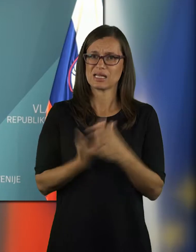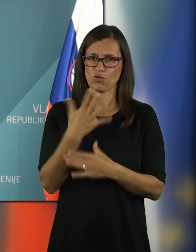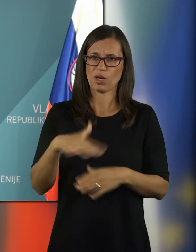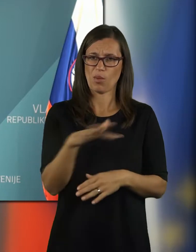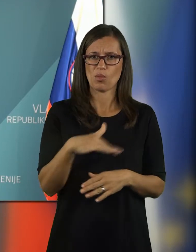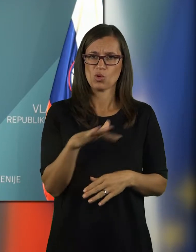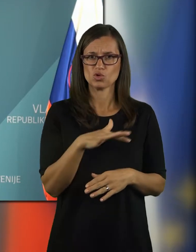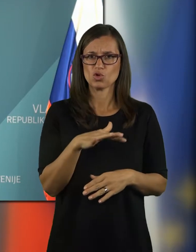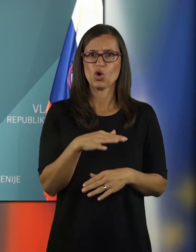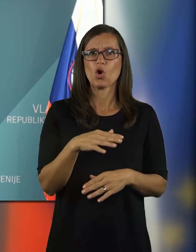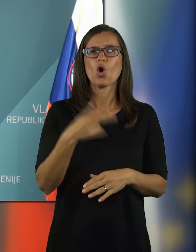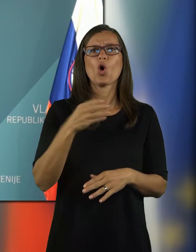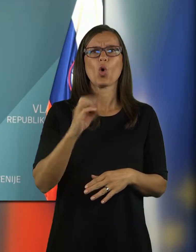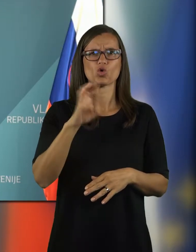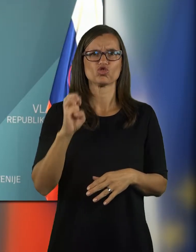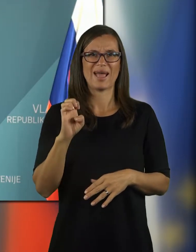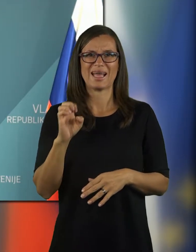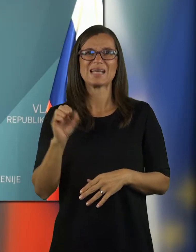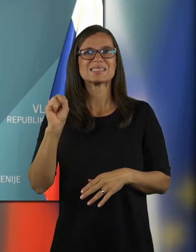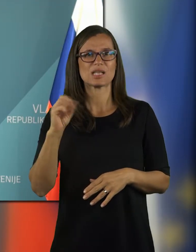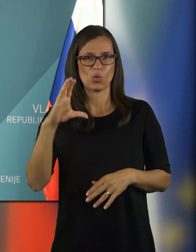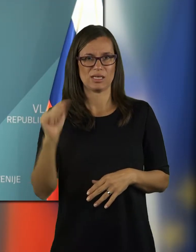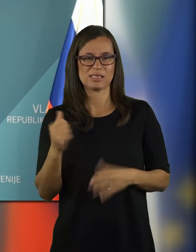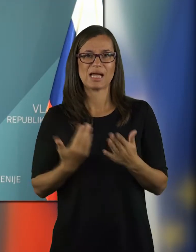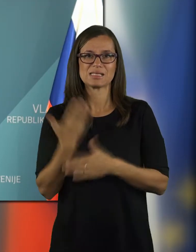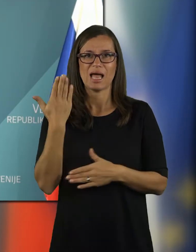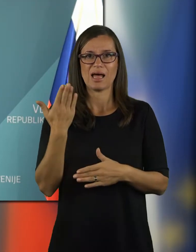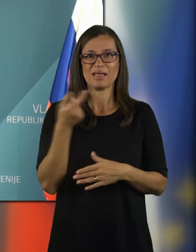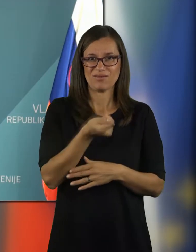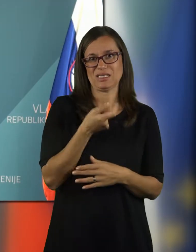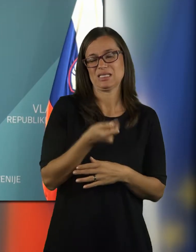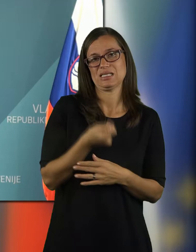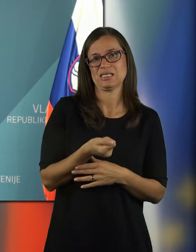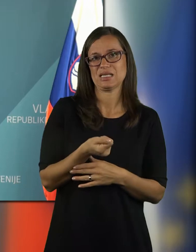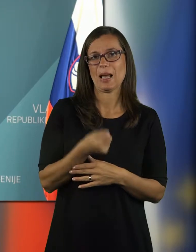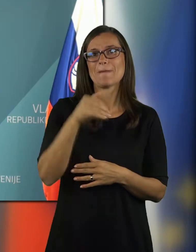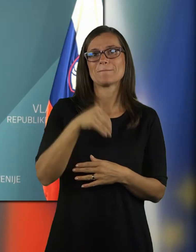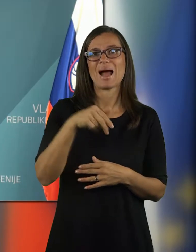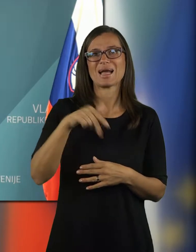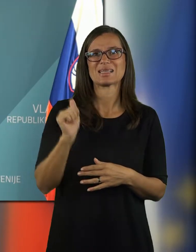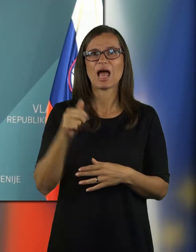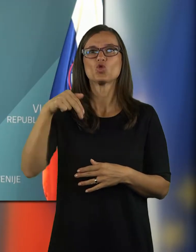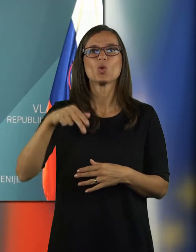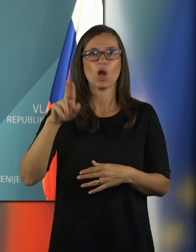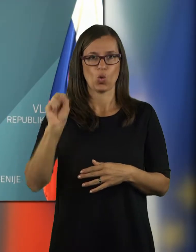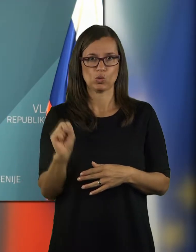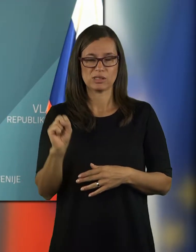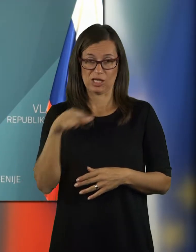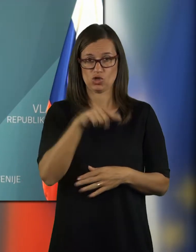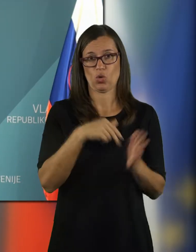razvojnem območju Hoče - Slivnica za investicijo Magna Nucleus. S to